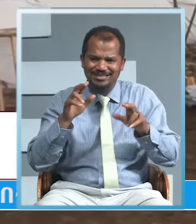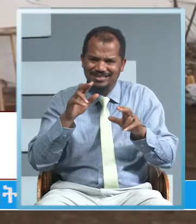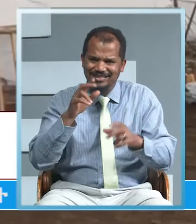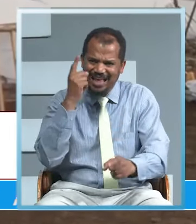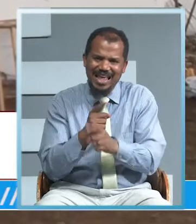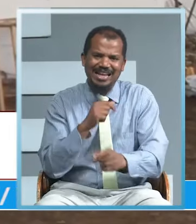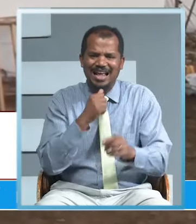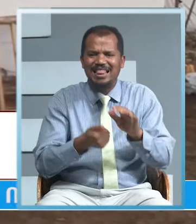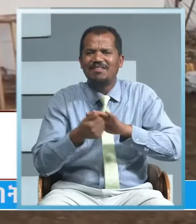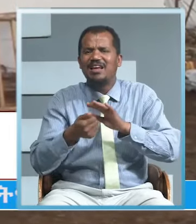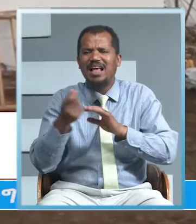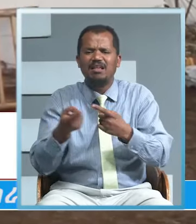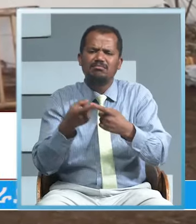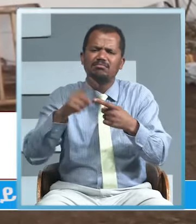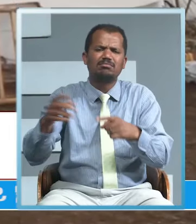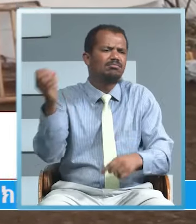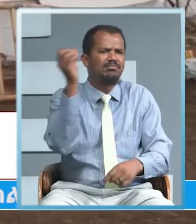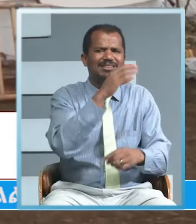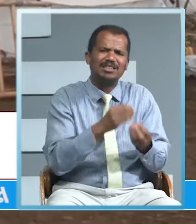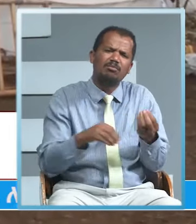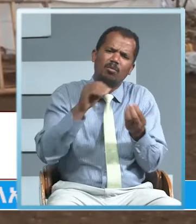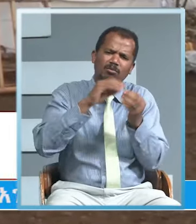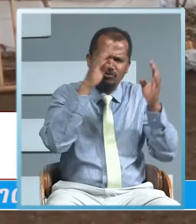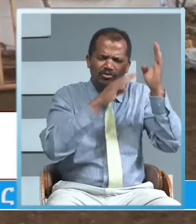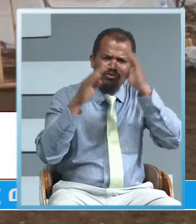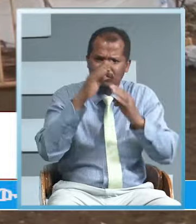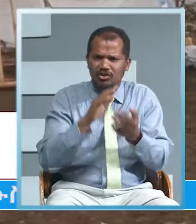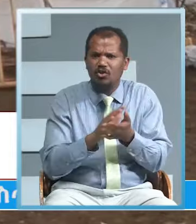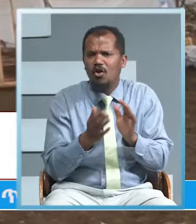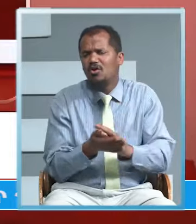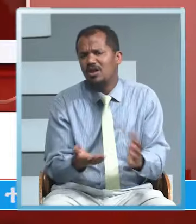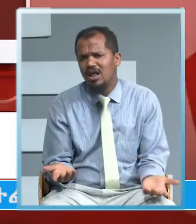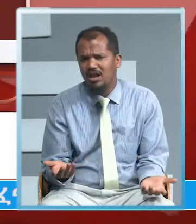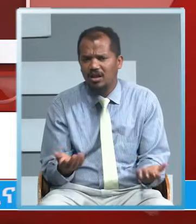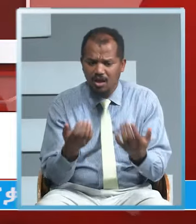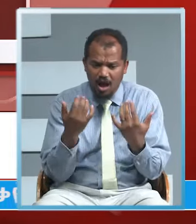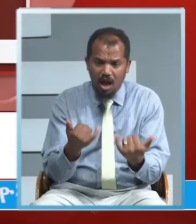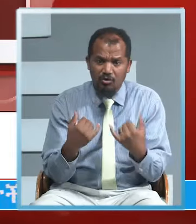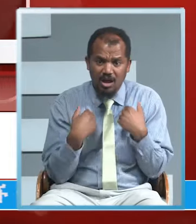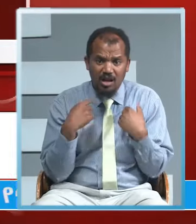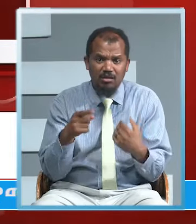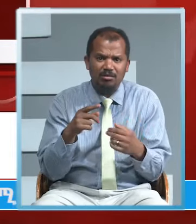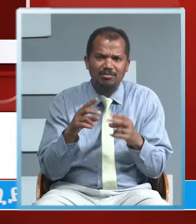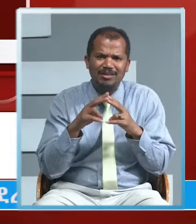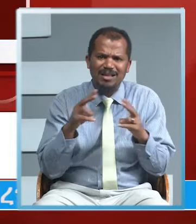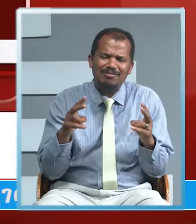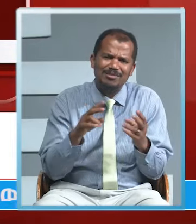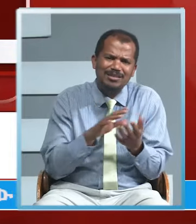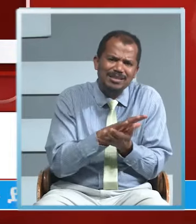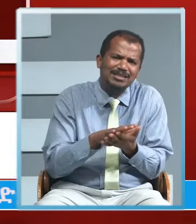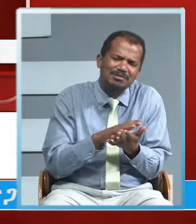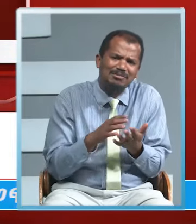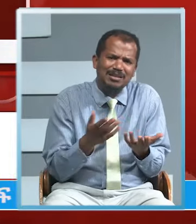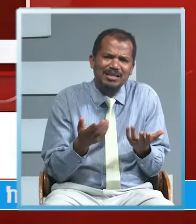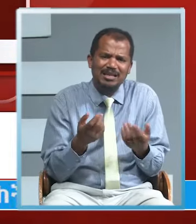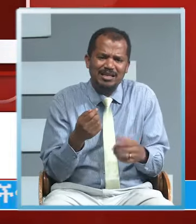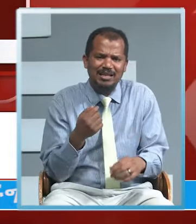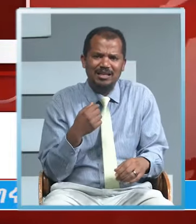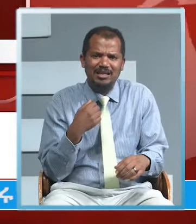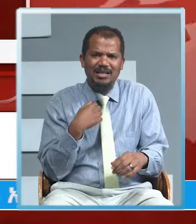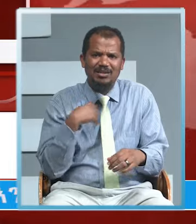ሳይረጋገጥ ተፈናቃዮቹን መመለስ ለበለጠ ችግርና እንግልት መዳረግ ይሆናል ብለዋል። አሁንም እዚህ ያለሁት በጣም የተሸበረ በቃ ኖርማሊ